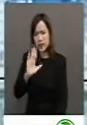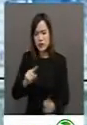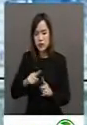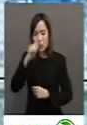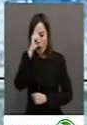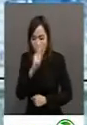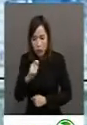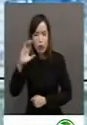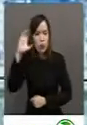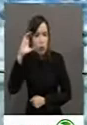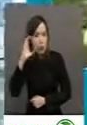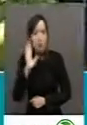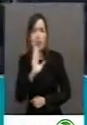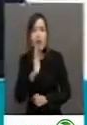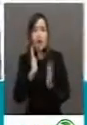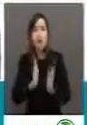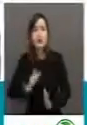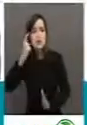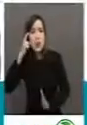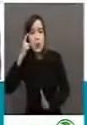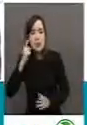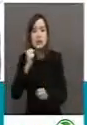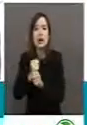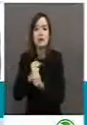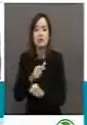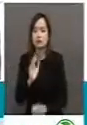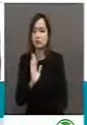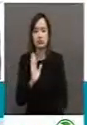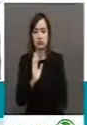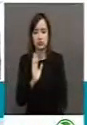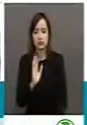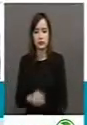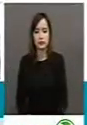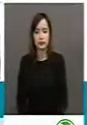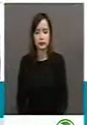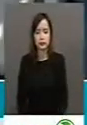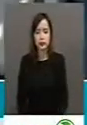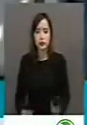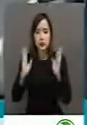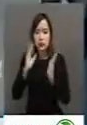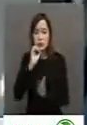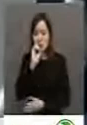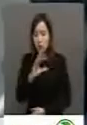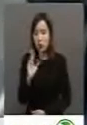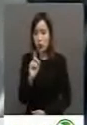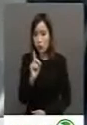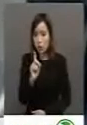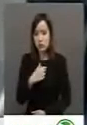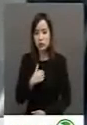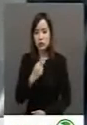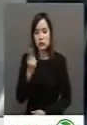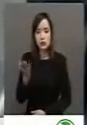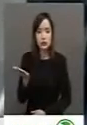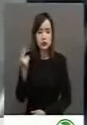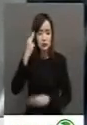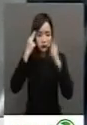าความเชื่อมั่นของผู้บริสุทธิ์เป็นเครื่องมือโฆษกประจำสำนักนายกนะคะพลโทสรรเสริญแก้วกำเนิดออกมาระบุค่ะว่าฝั่งของนายกรัฐมนต